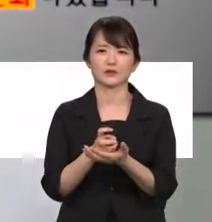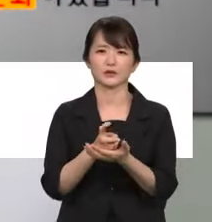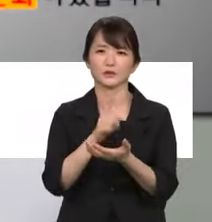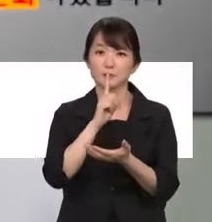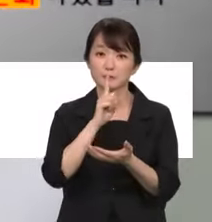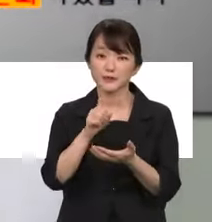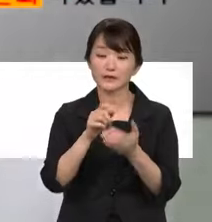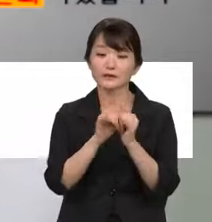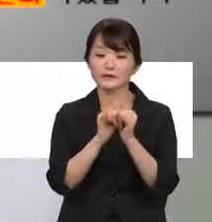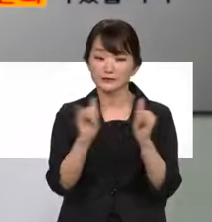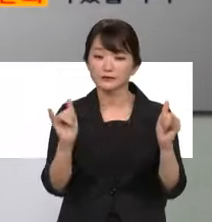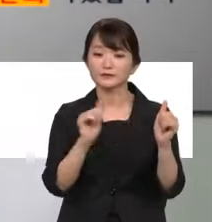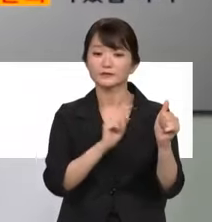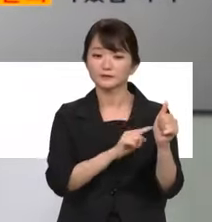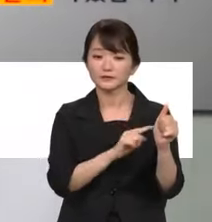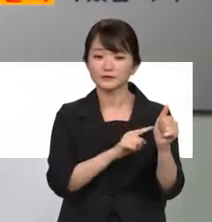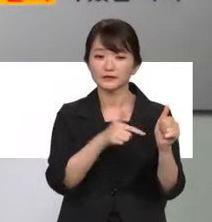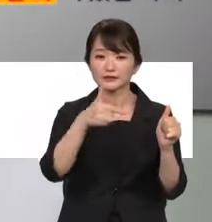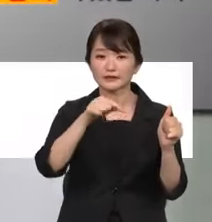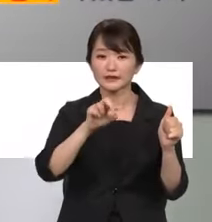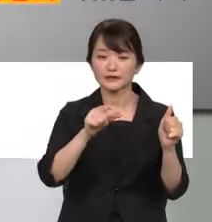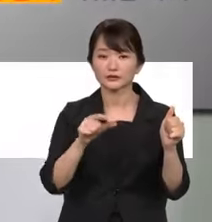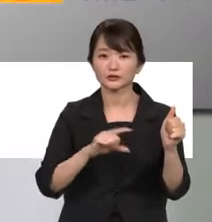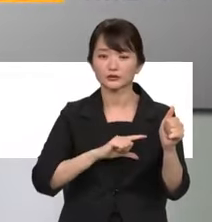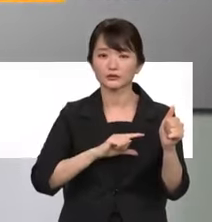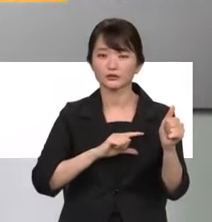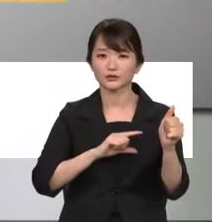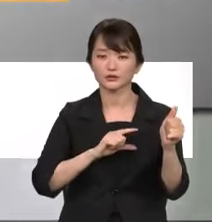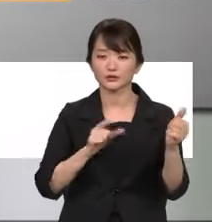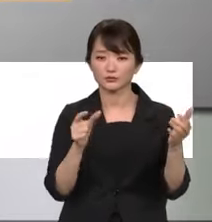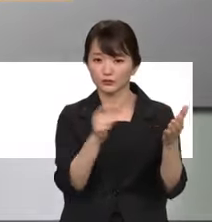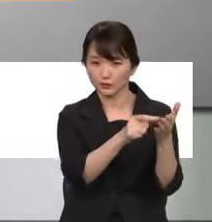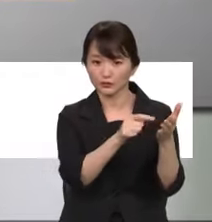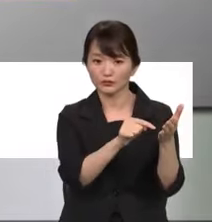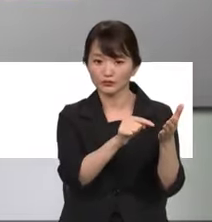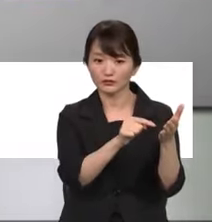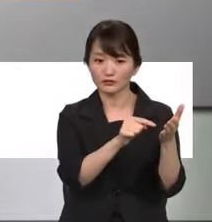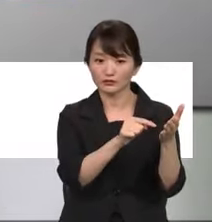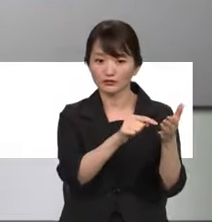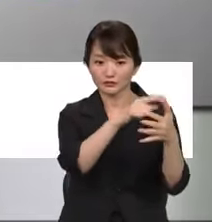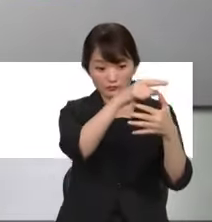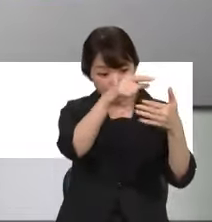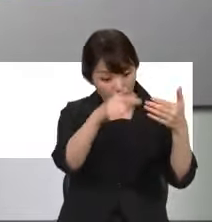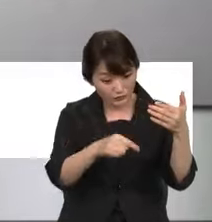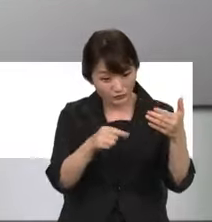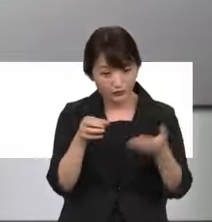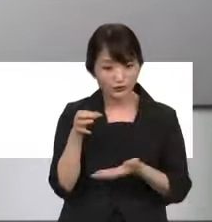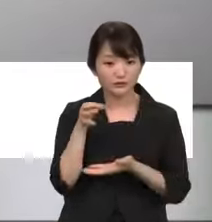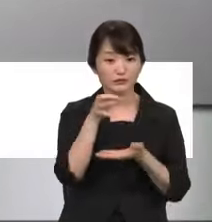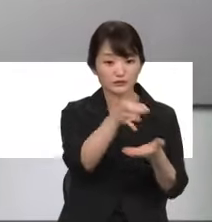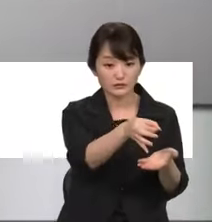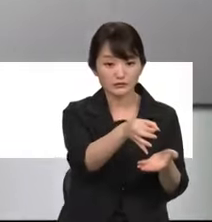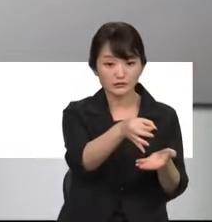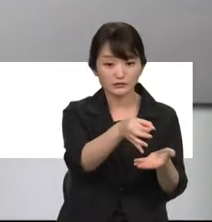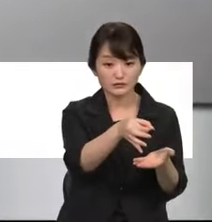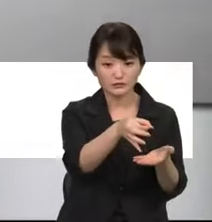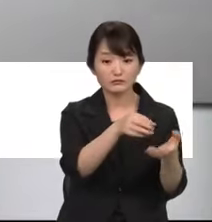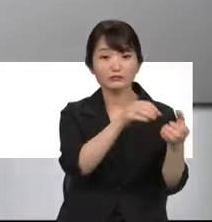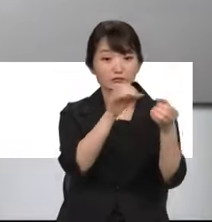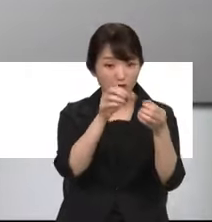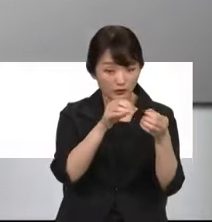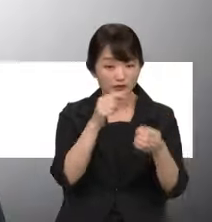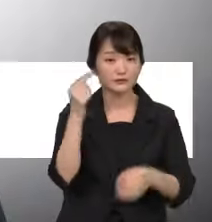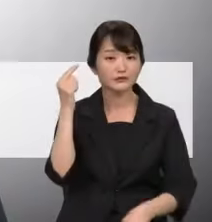주로 하시는 분들을 저희는 강성이라고 표기를 했고 그냥 강성이 순서대로 지급하죠 이런 식으로 대화를 하는